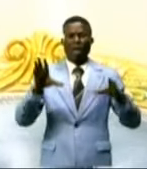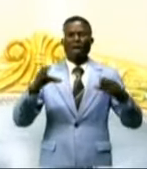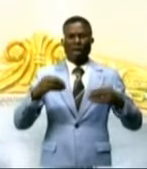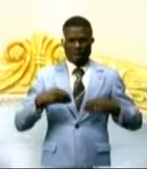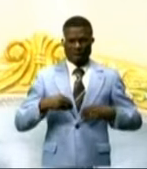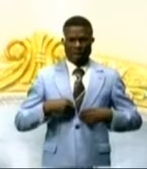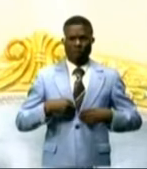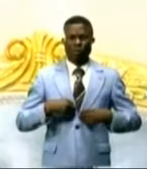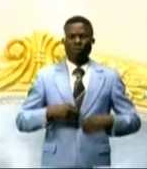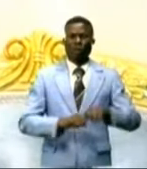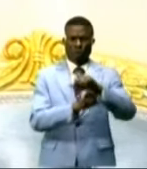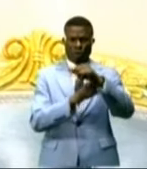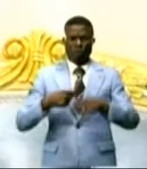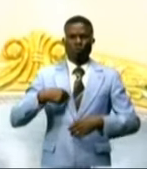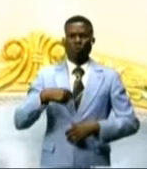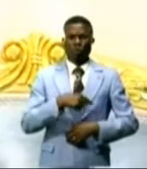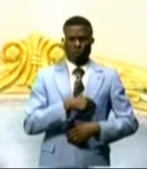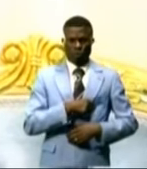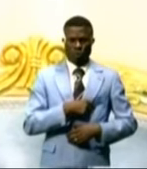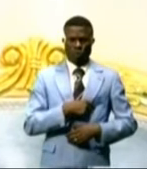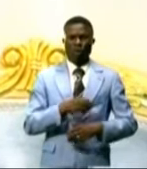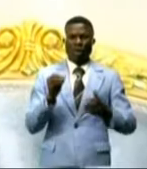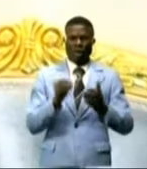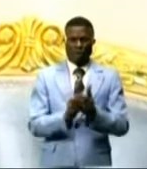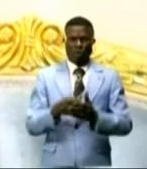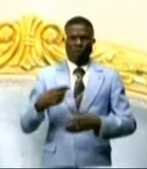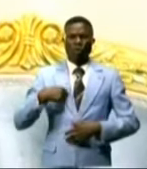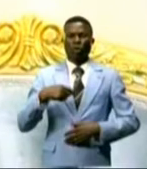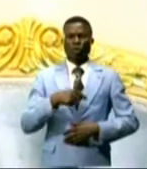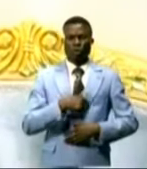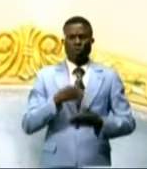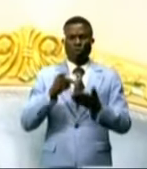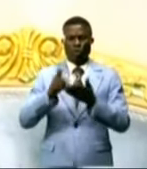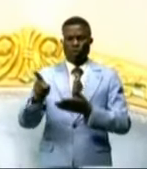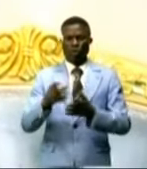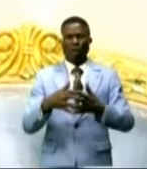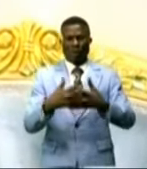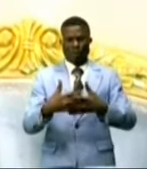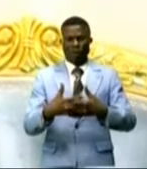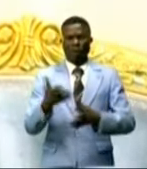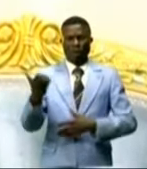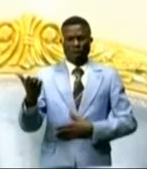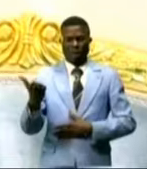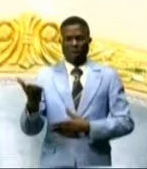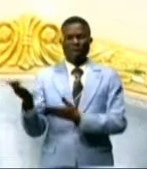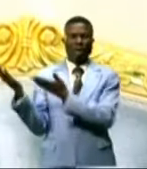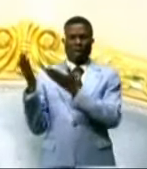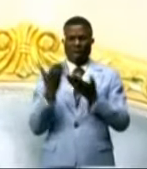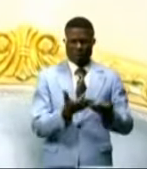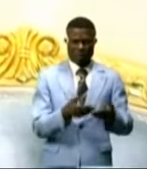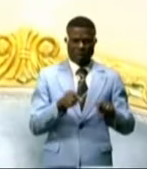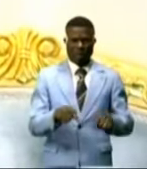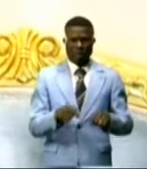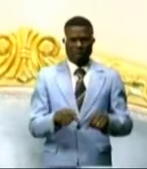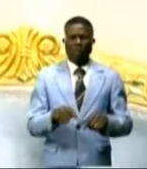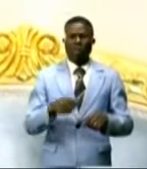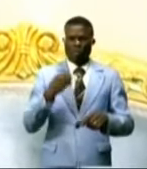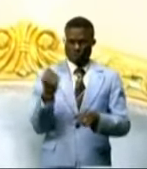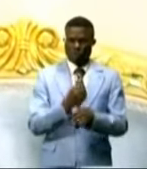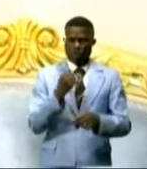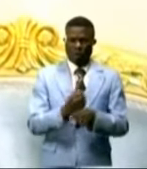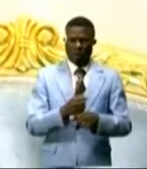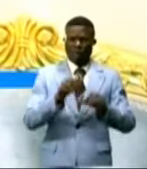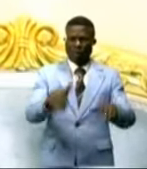à la RDC. Et nous avons aussi acheté quelques engins qui vont certainement venir pour que nous puissions